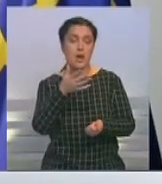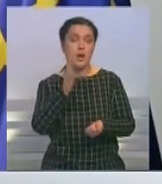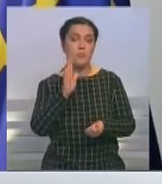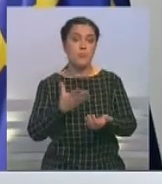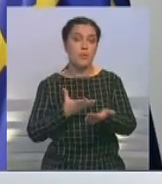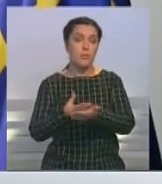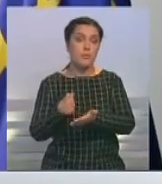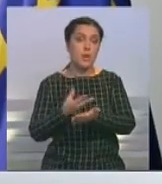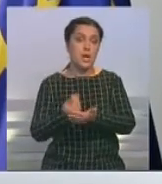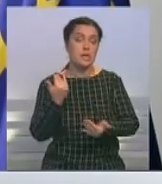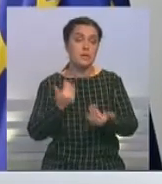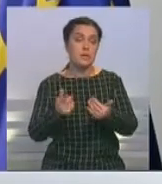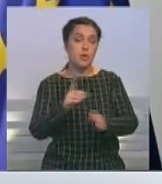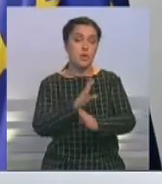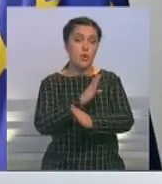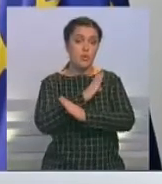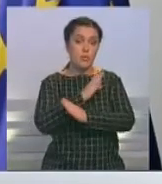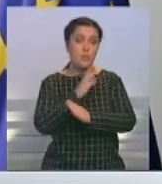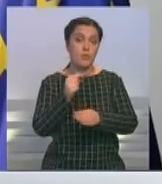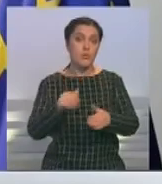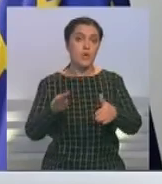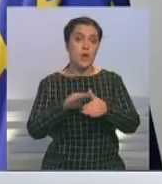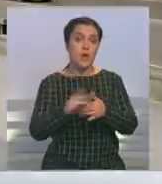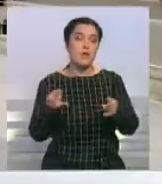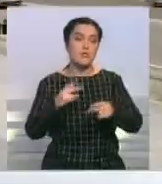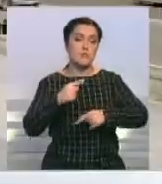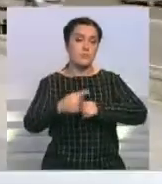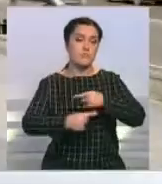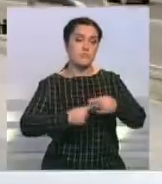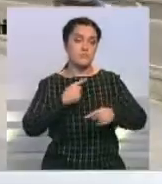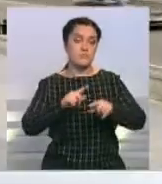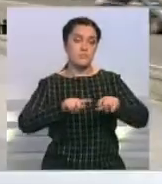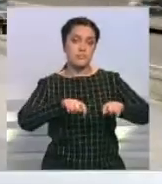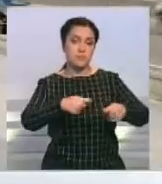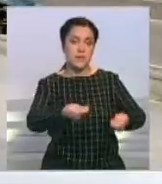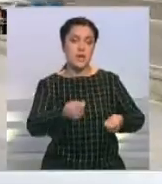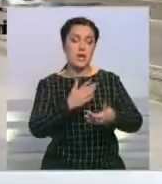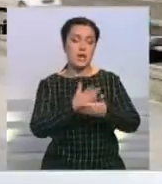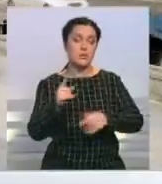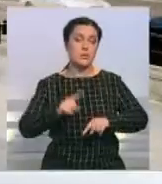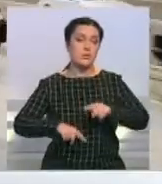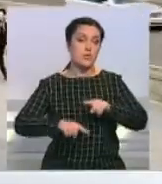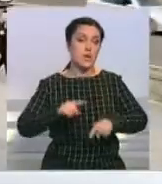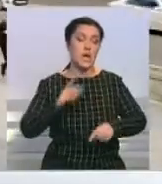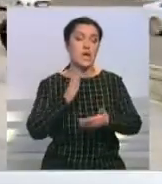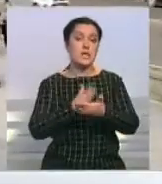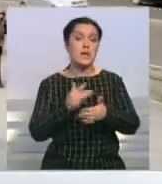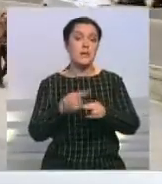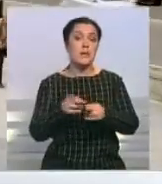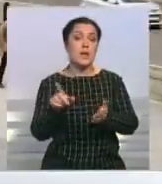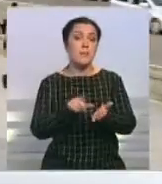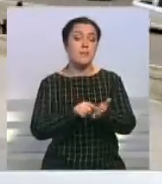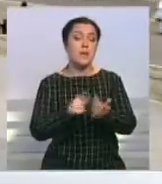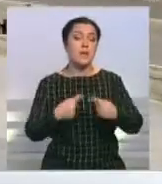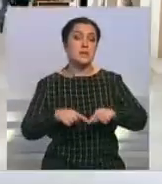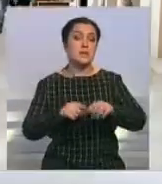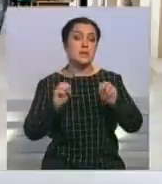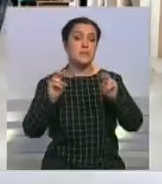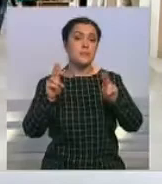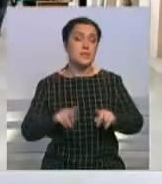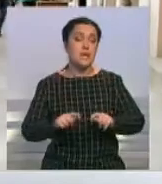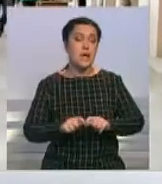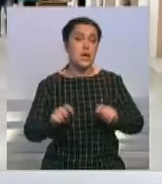В случае же кончины накопления остаются потомкам. Планируют создать пенсионное агентство, которое будет заниматься регуляцией